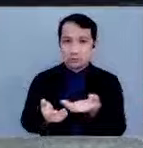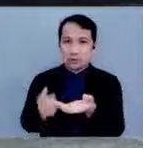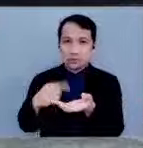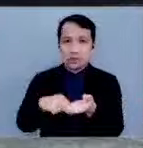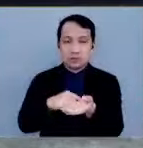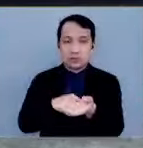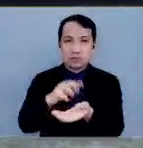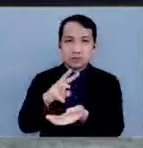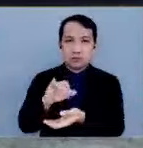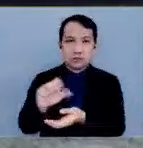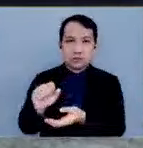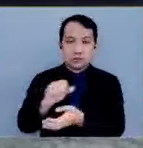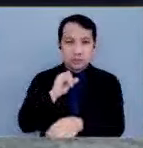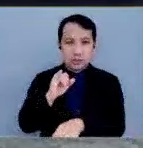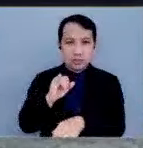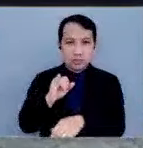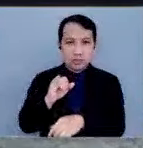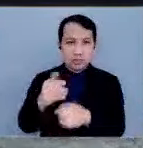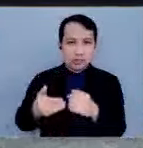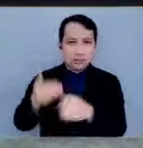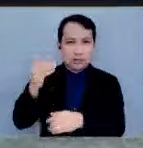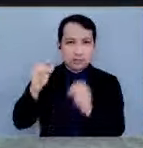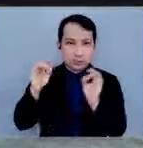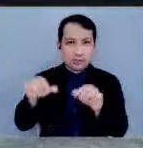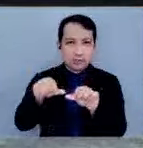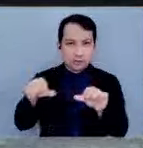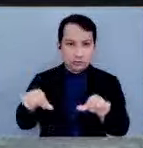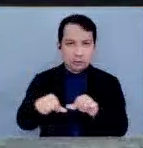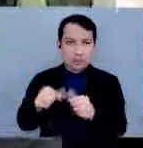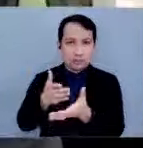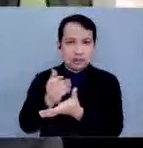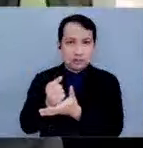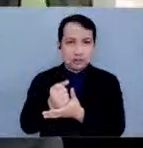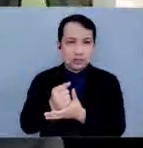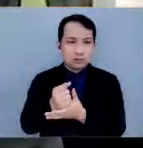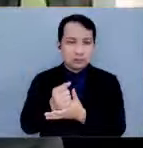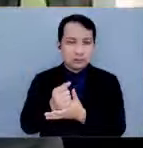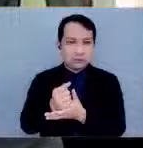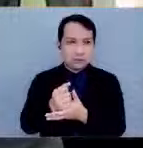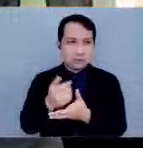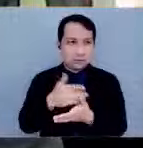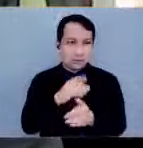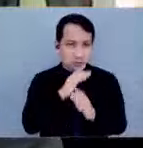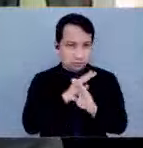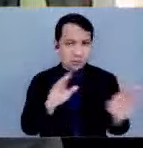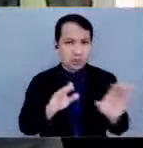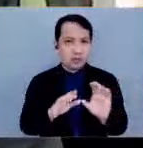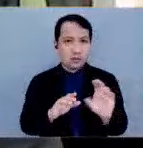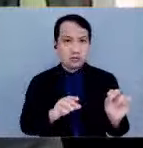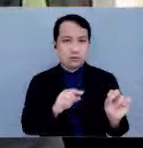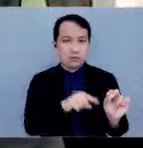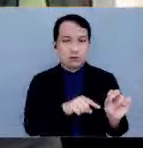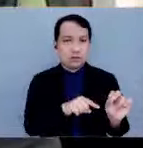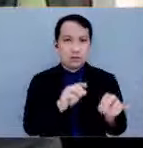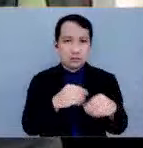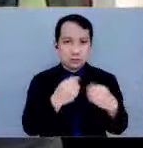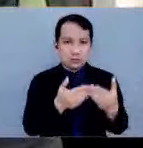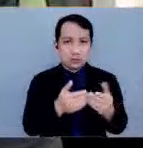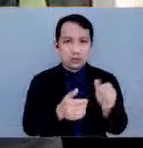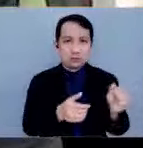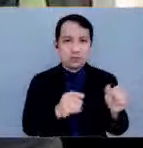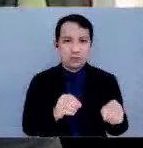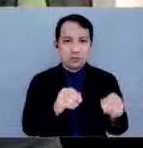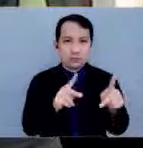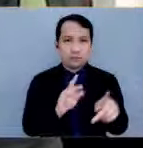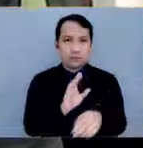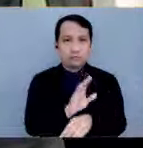or high-risk area ay yung tinatawag na right to refuse sail. No? Siya po ay bibigyan po natin ng oportunidad